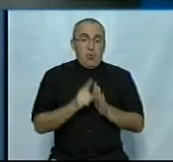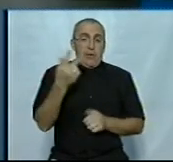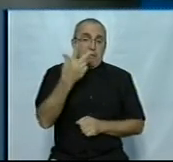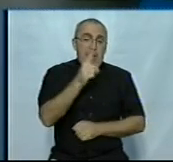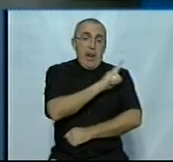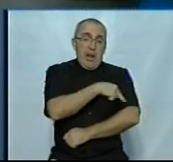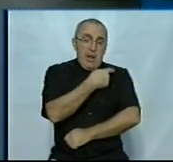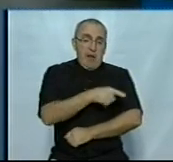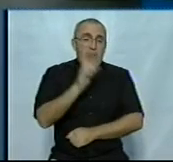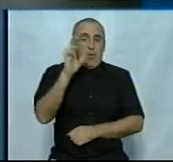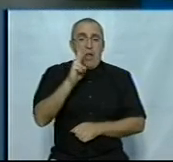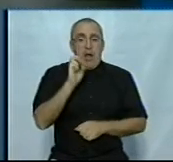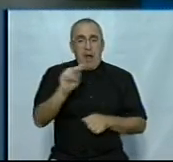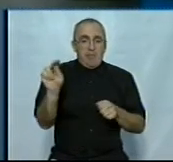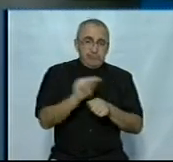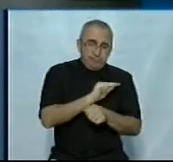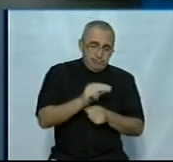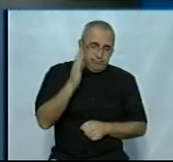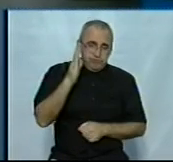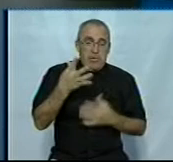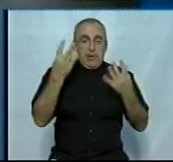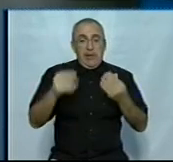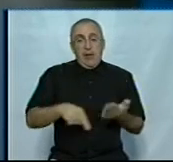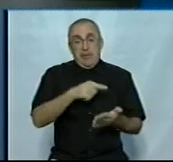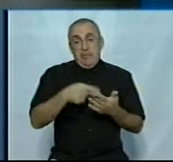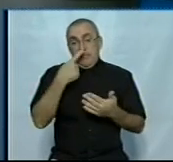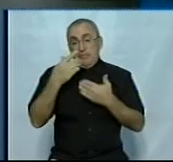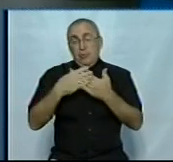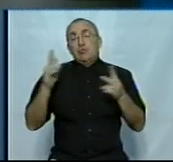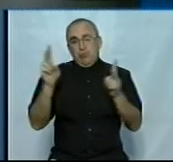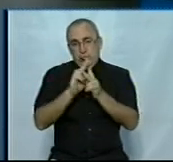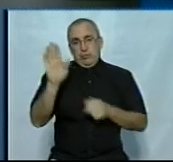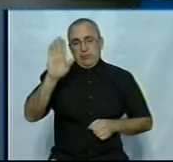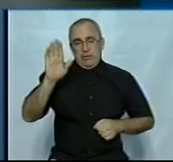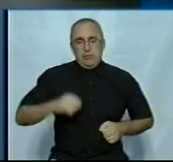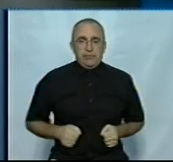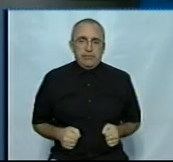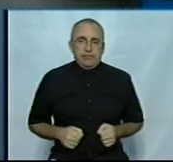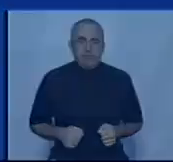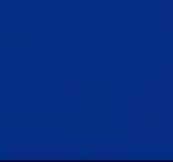буде гаразд, капітальний ремонт і реконструкція. Ну і День міста незабаром. Зустрінемось. Це була тема дня.